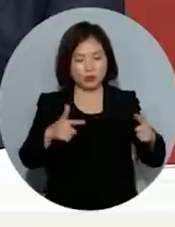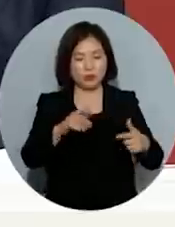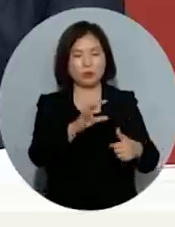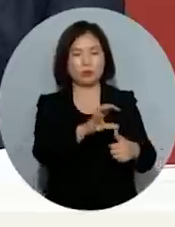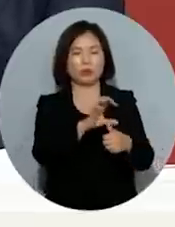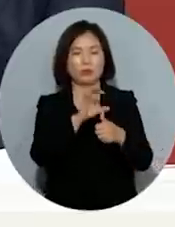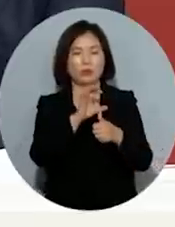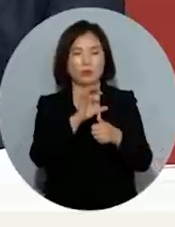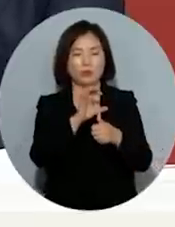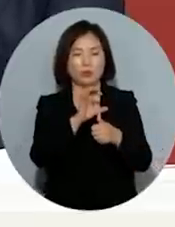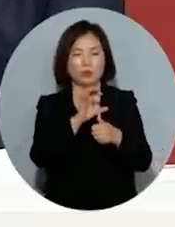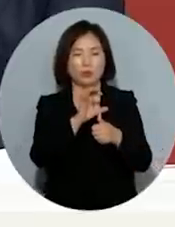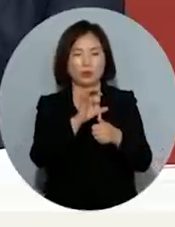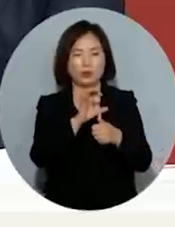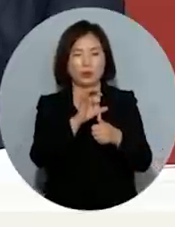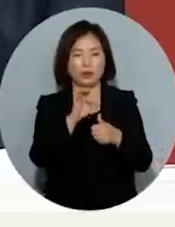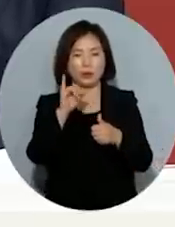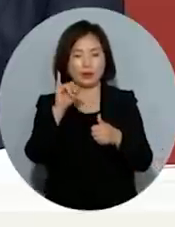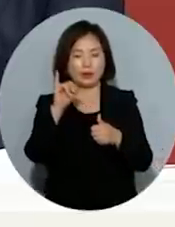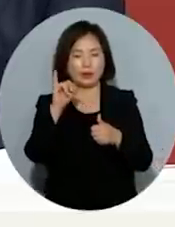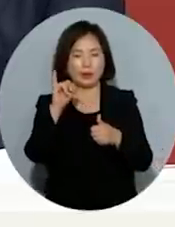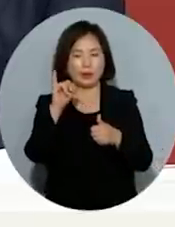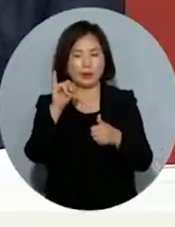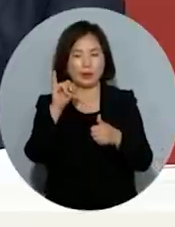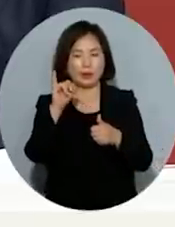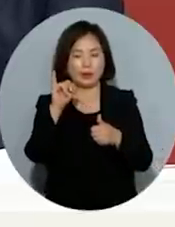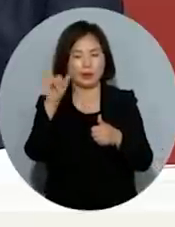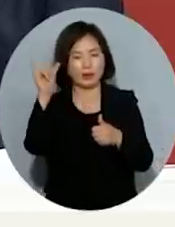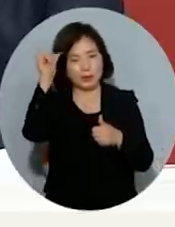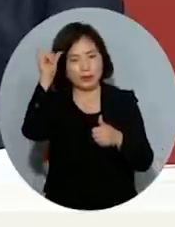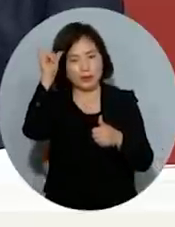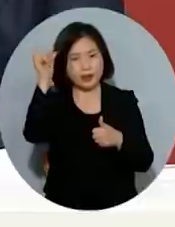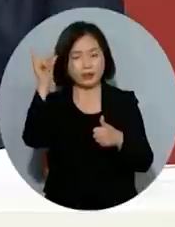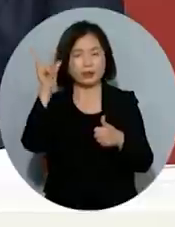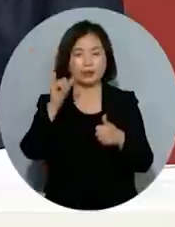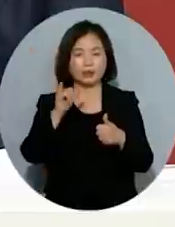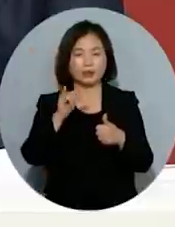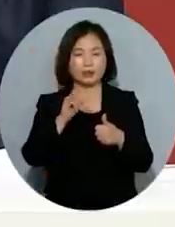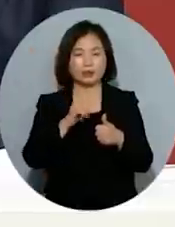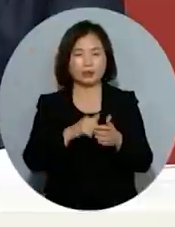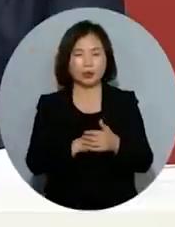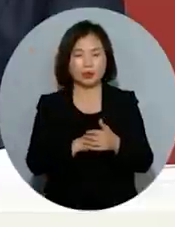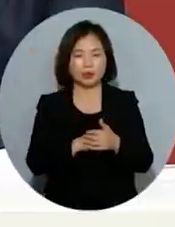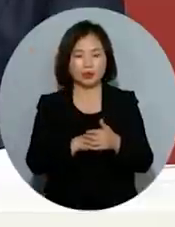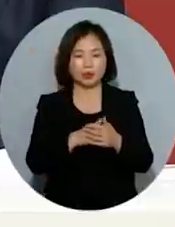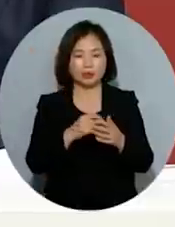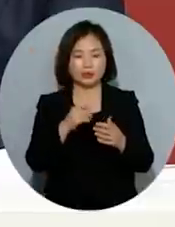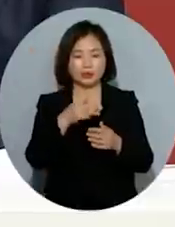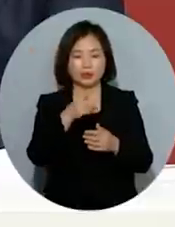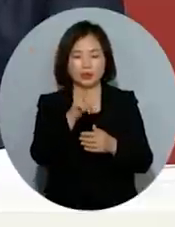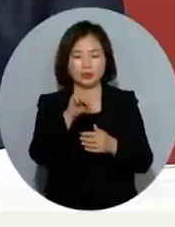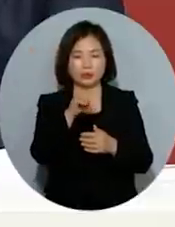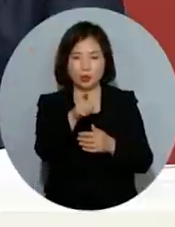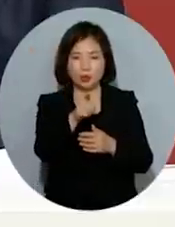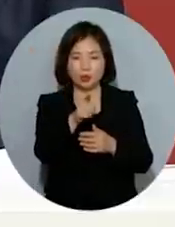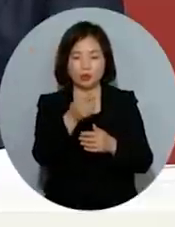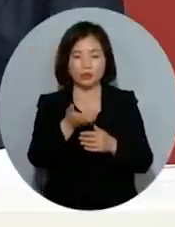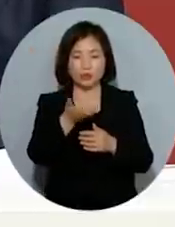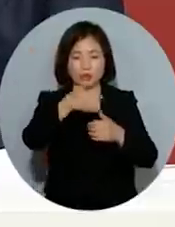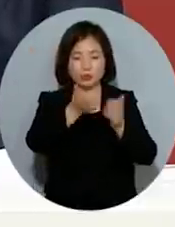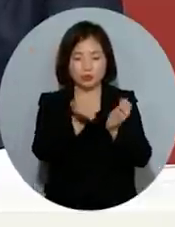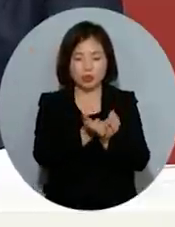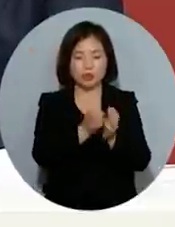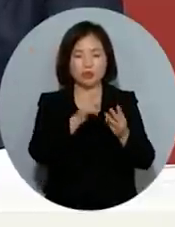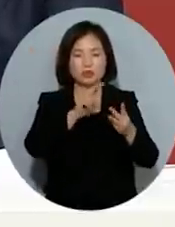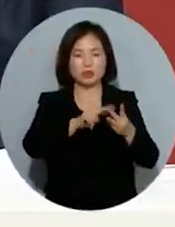이거를 AI, 데이터 이런 지금 여기 그 저 데이터 진흥원도 지금 있고